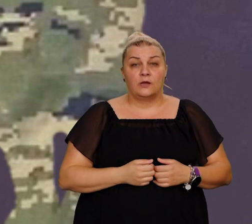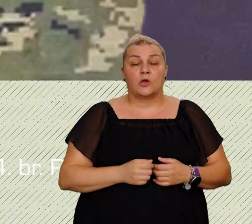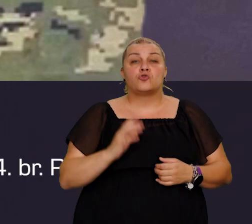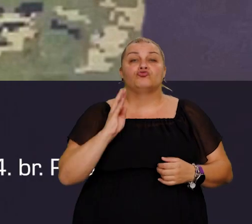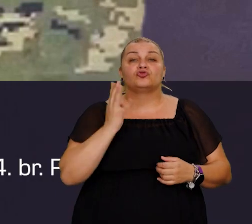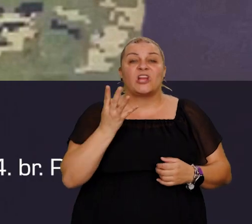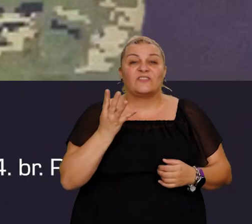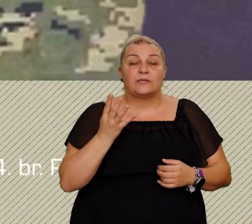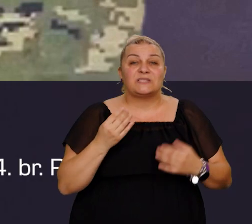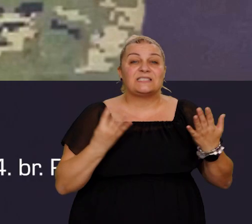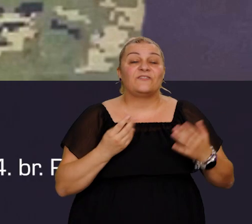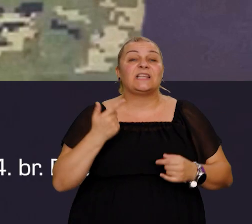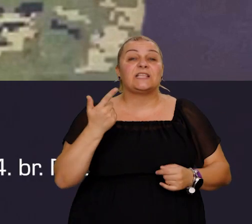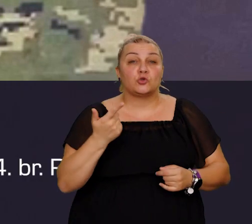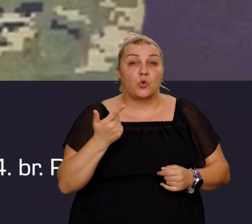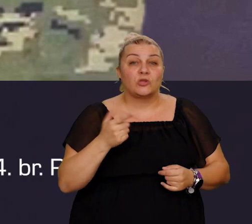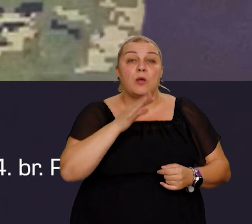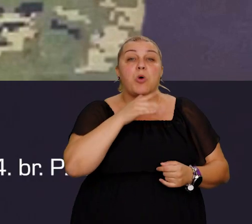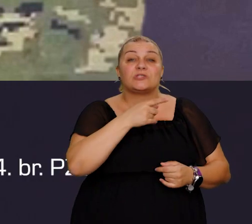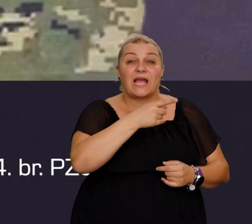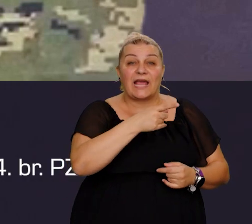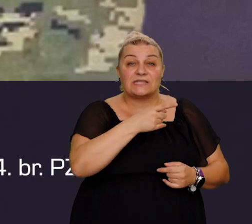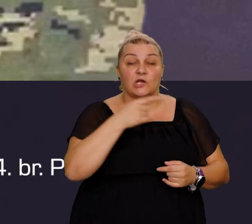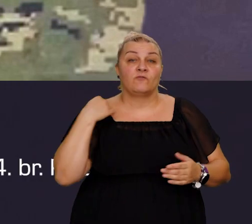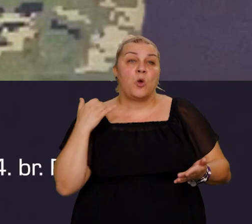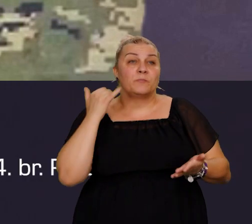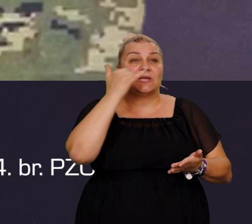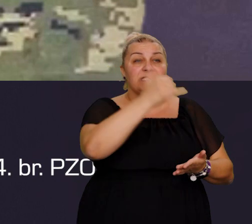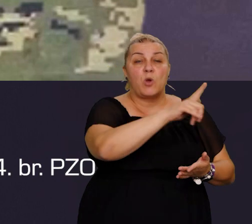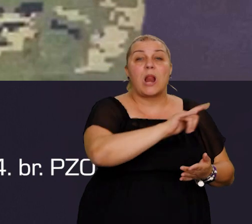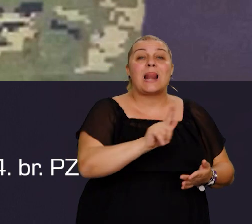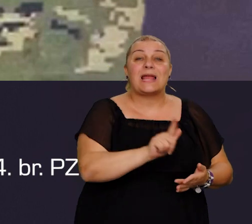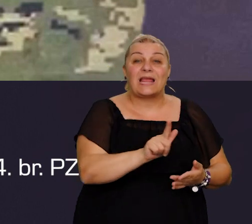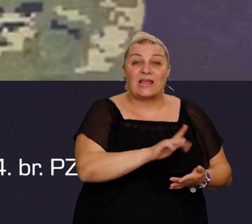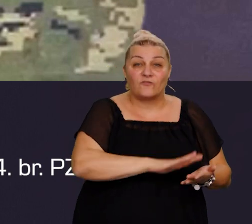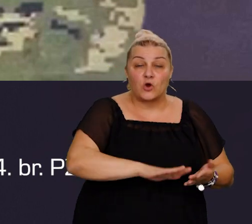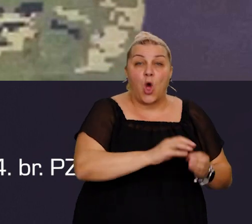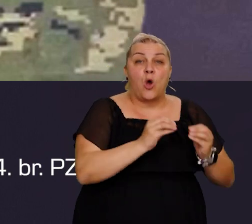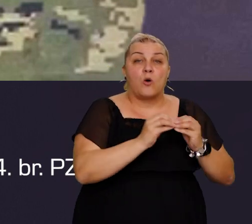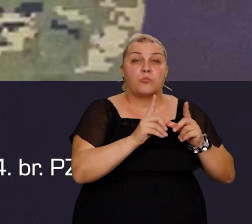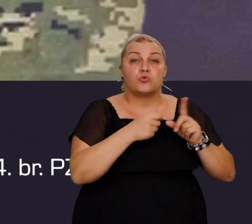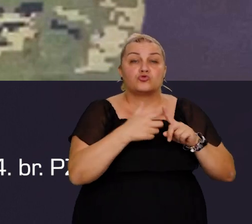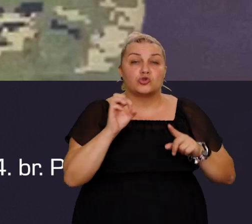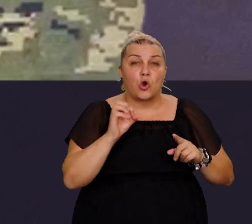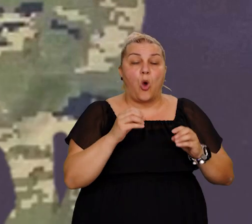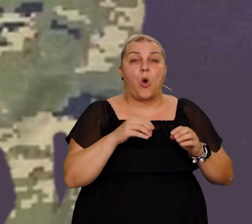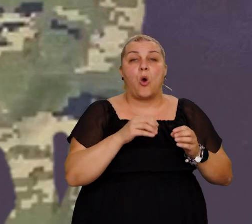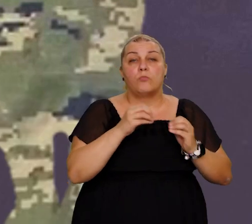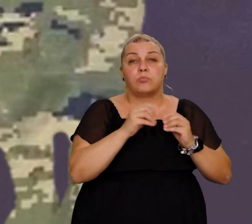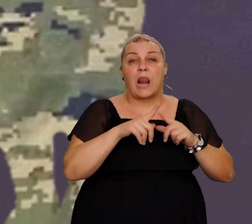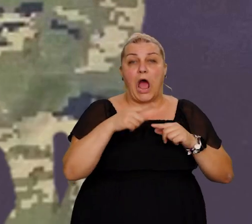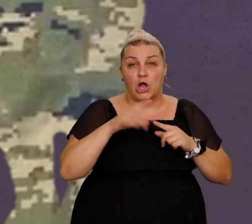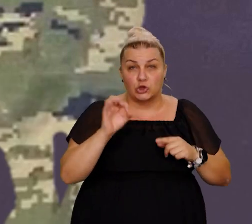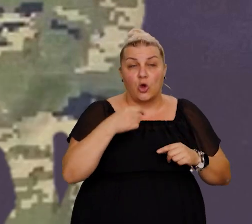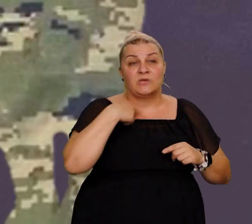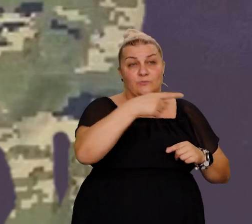smo u 4. mjesec 1992. godine, kad je počeo rat u Bosni i Hercegovini, išli smo u područje Livna, to jest u područje Buškog Blata,